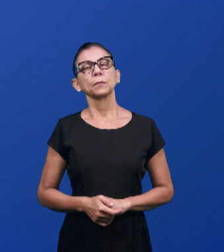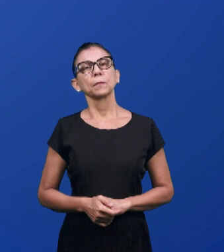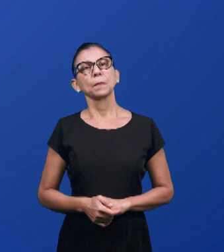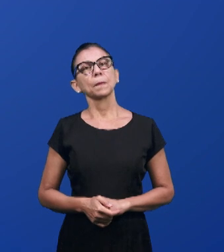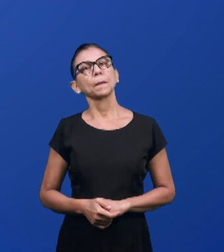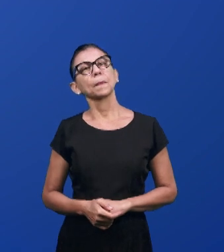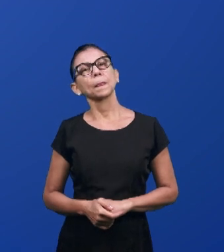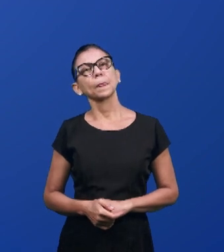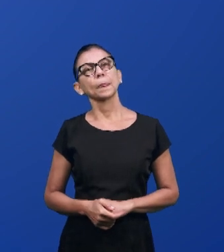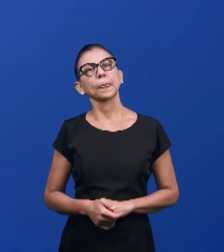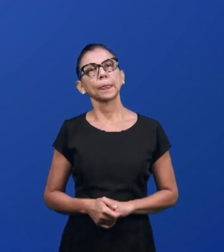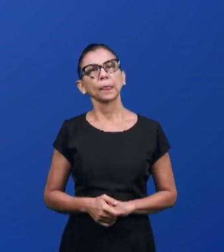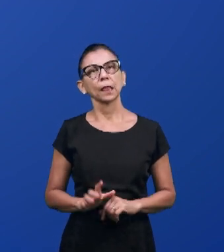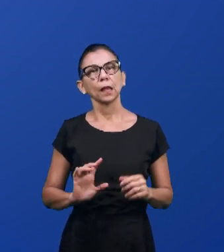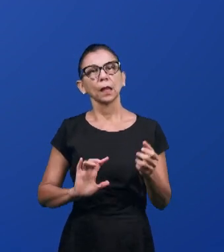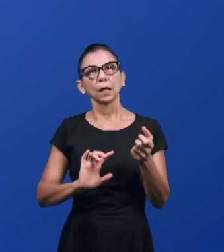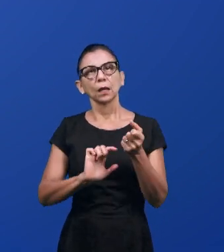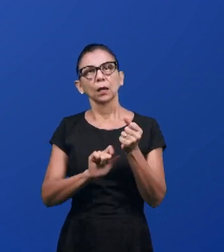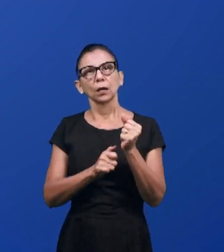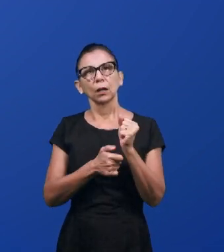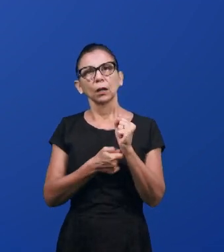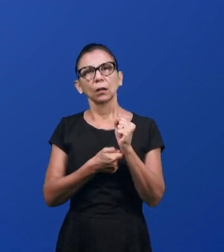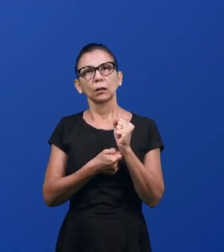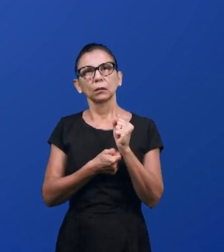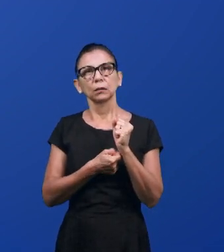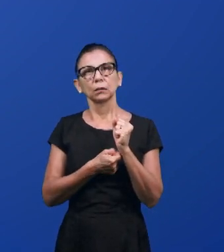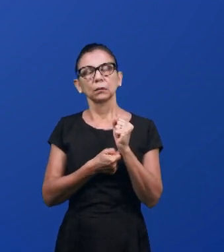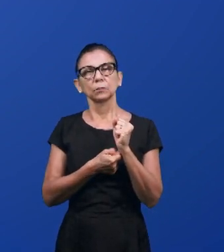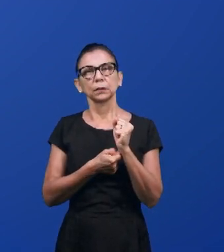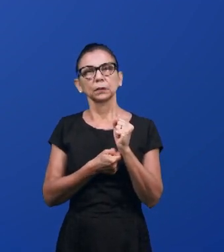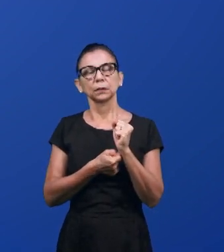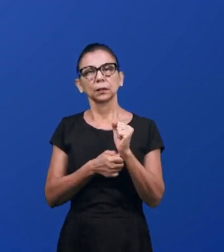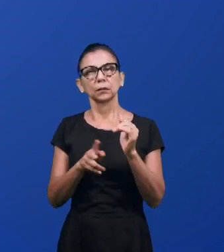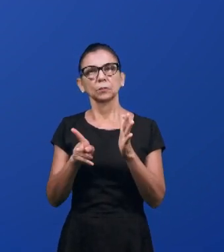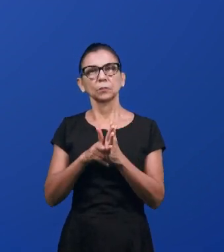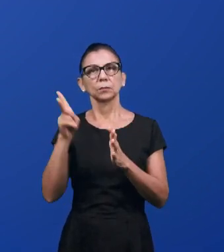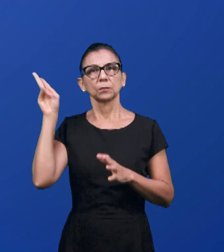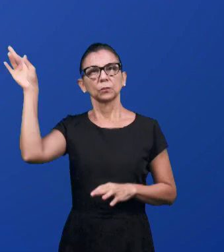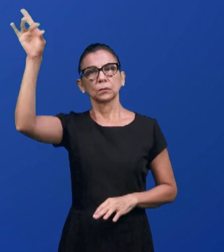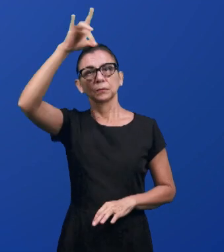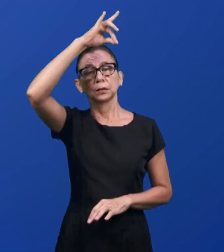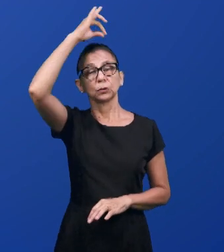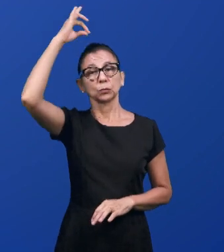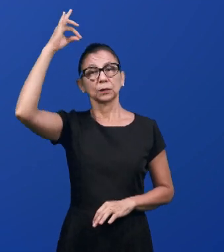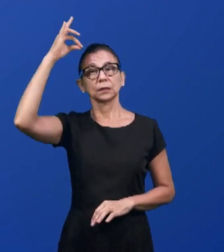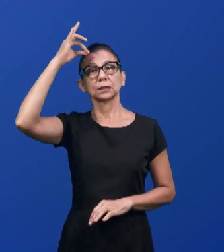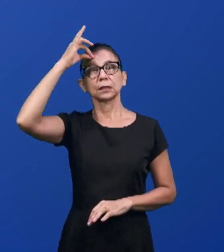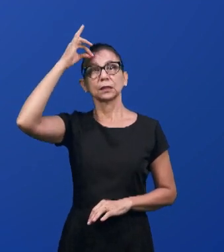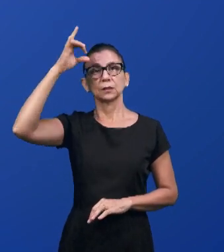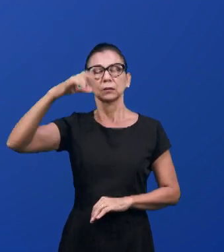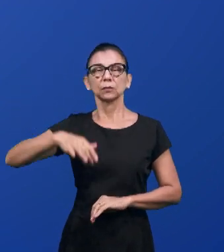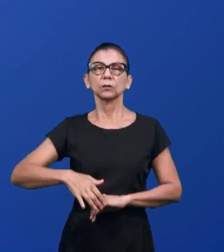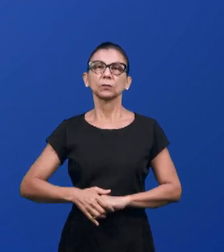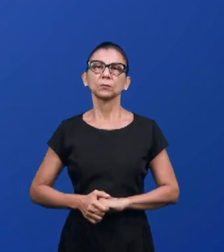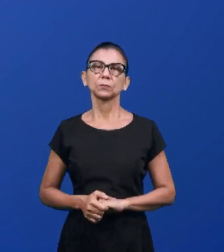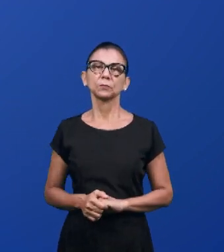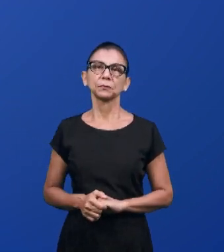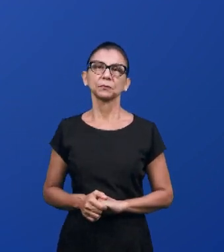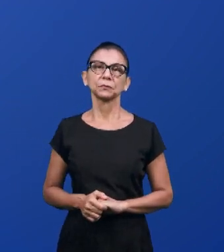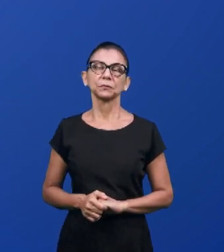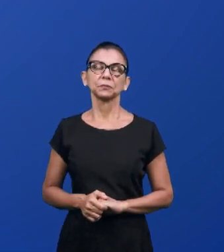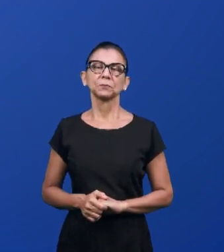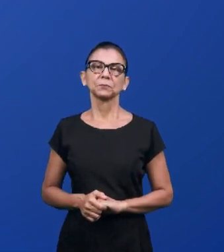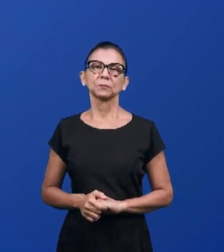Comment s'appelle mystère, évangile, sans le mystère du Saint-Esprit? La réponse